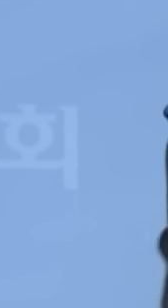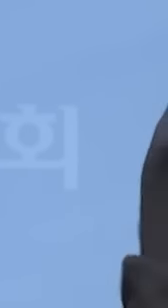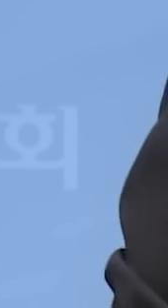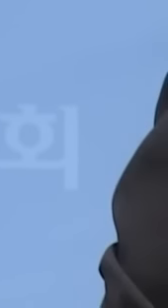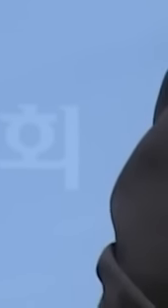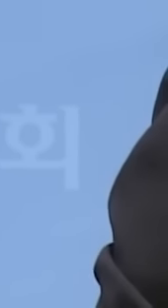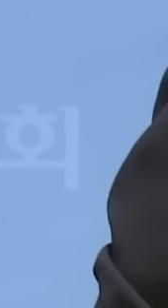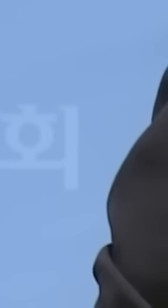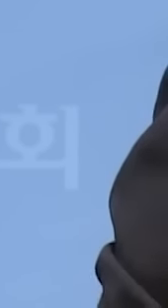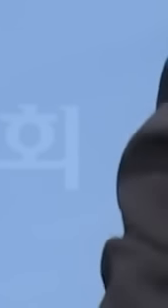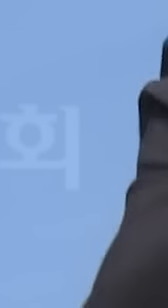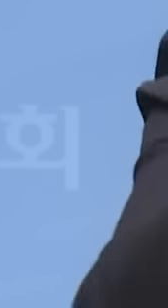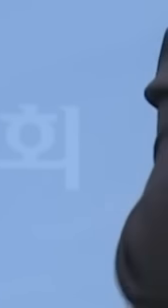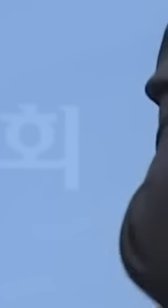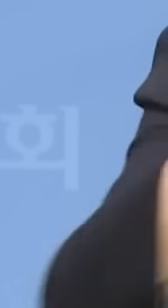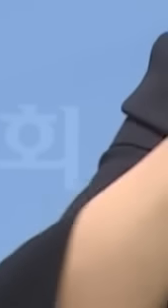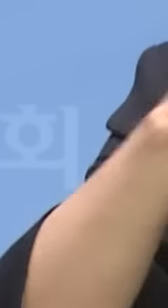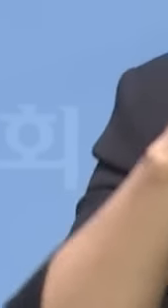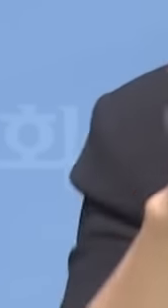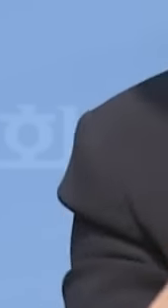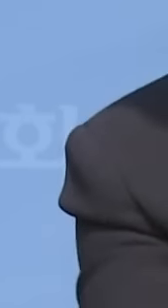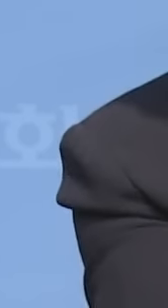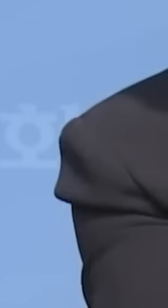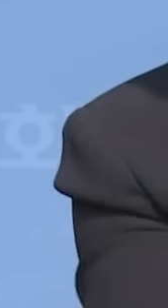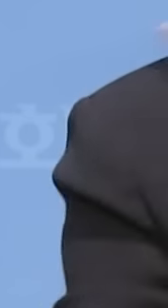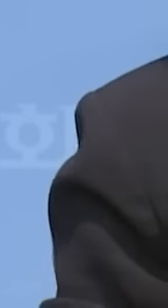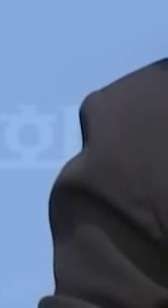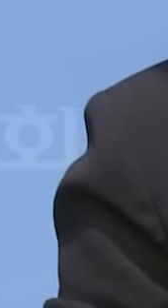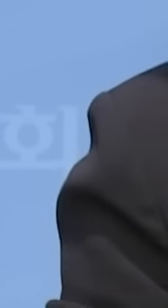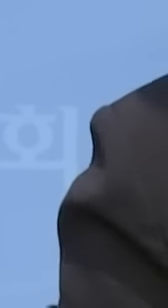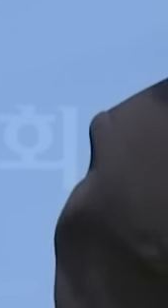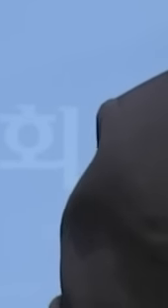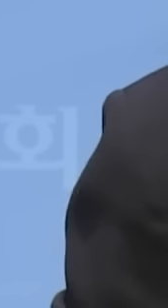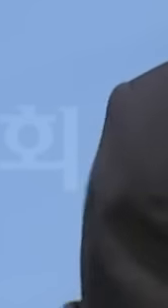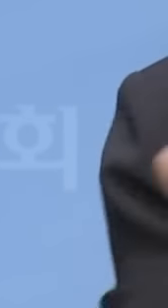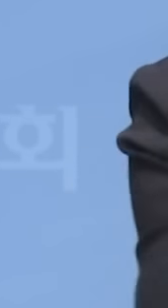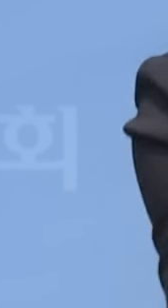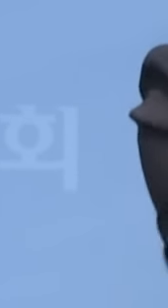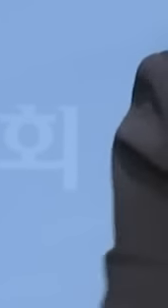언제까지 고집불통 대통령의 모습에 국민이 절망해야 합니까?